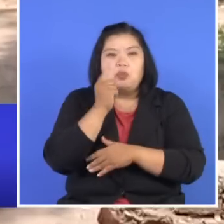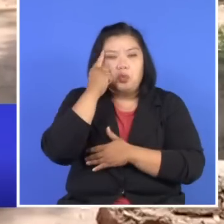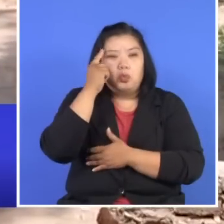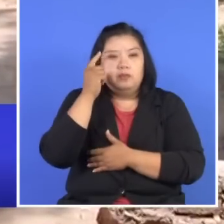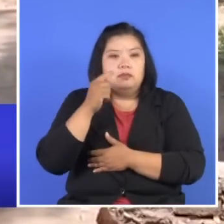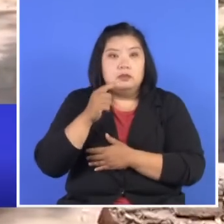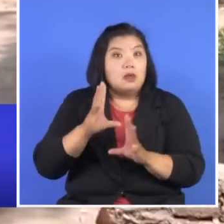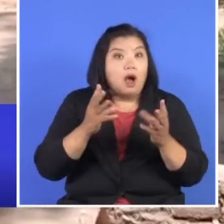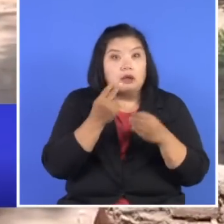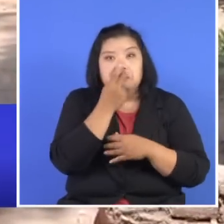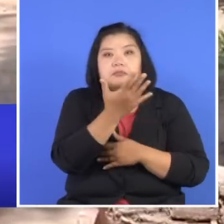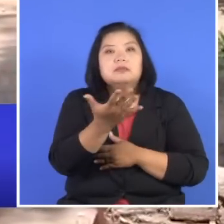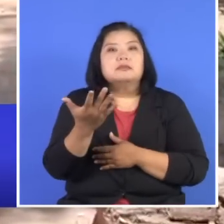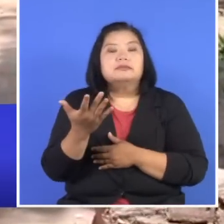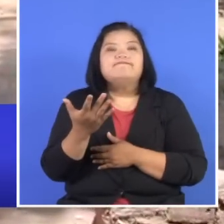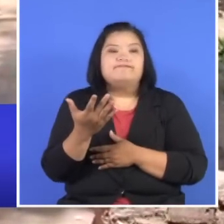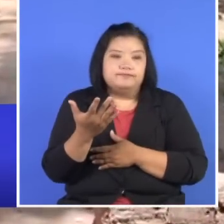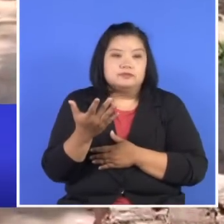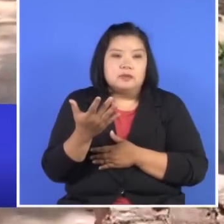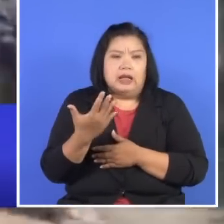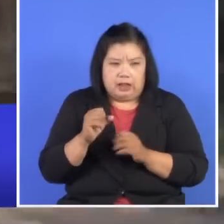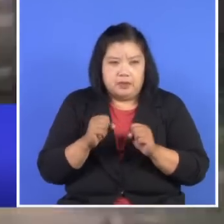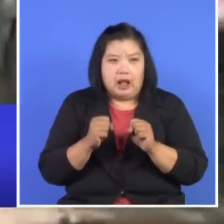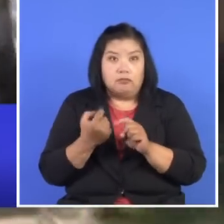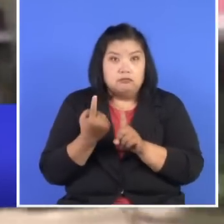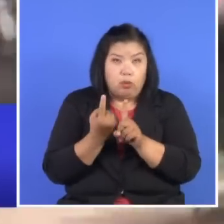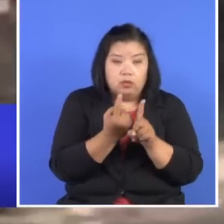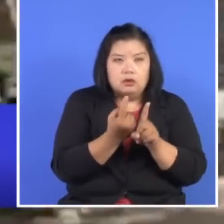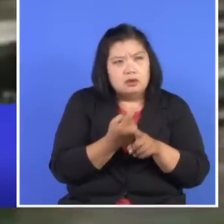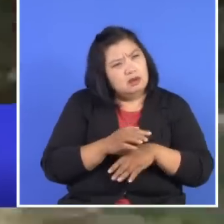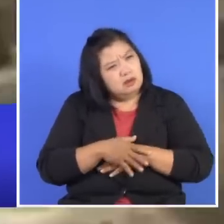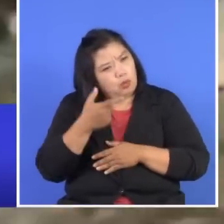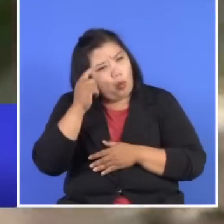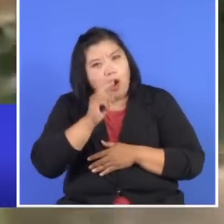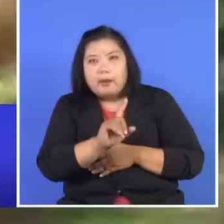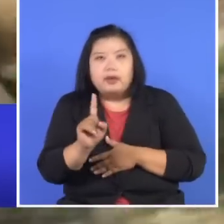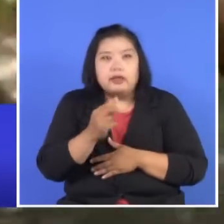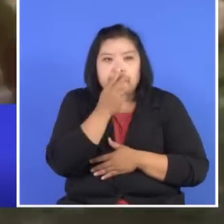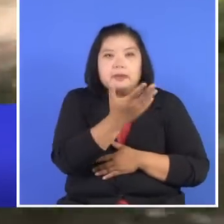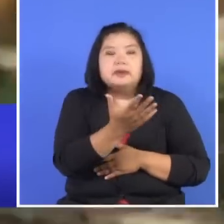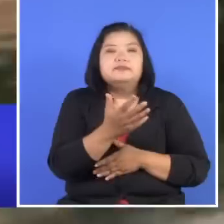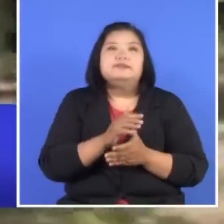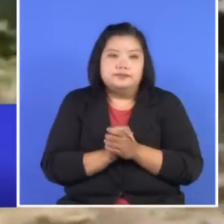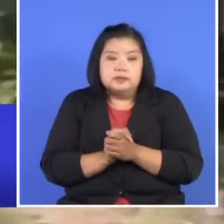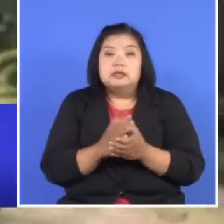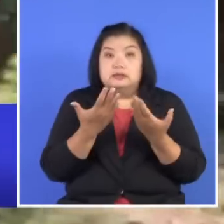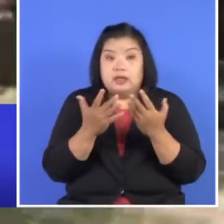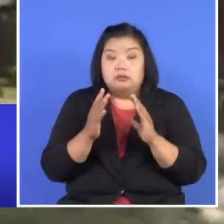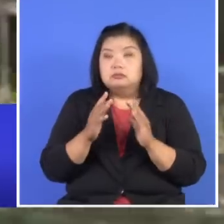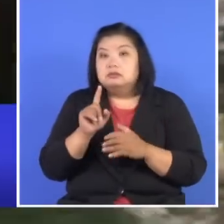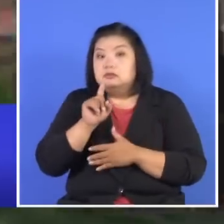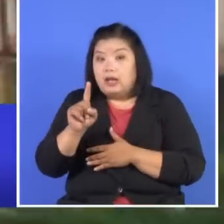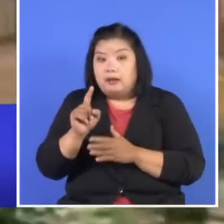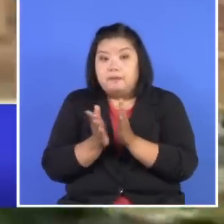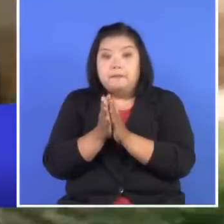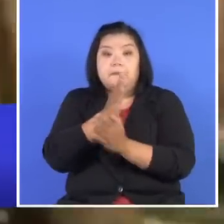งหายไปเลยทางตำรวจเนี่ยวิ่งติดตามแล้วก็ยังงงอยู่เลยนะโอ้มันเป็นไปได้ยังไงซึ่งพอไปพูดคุยกันกับทางพระ